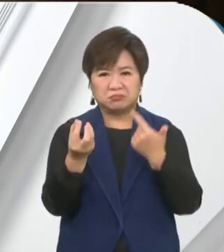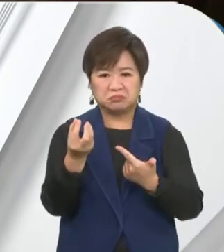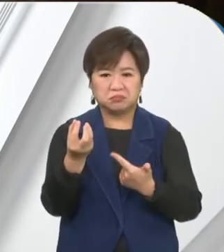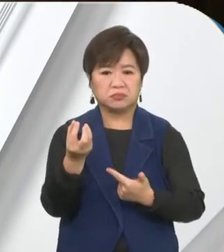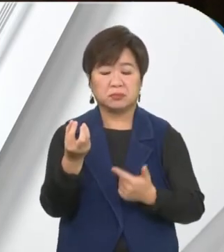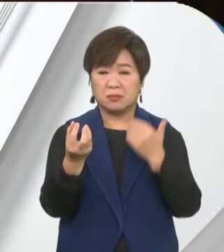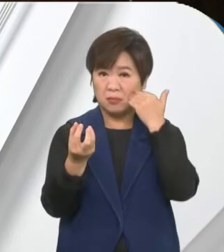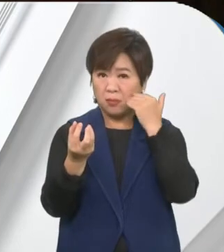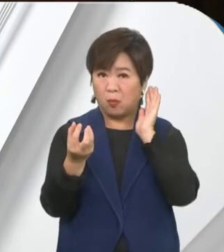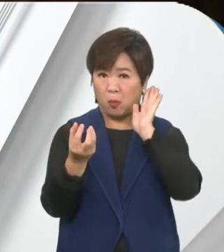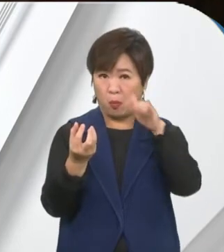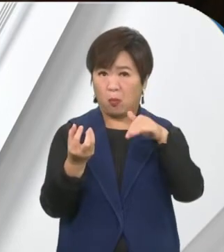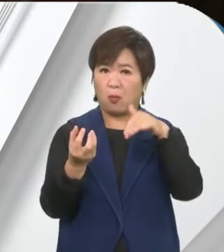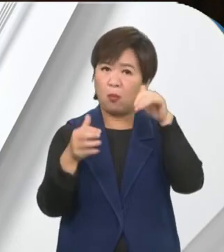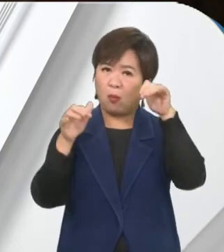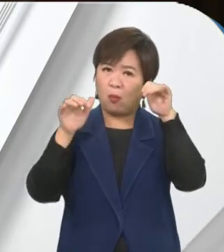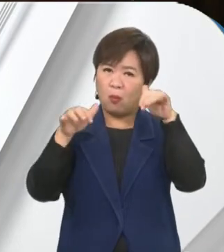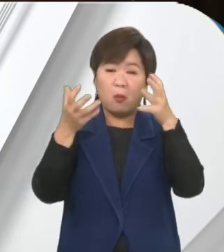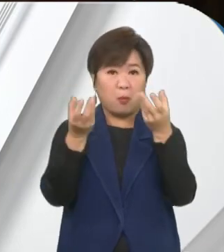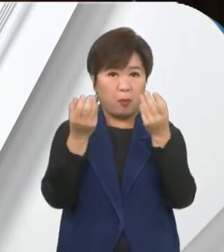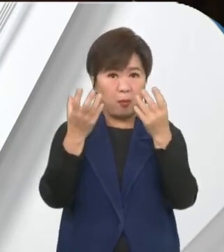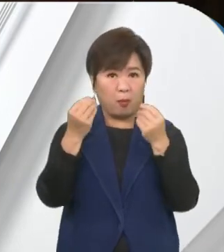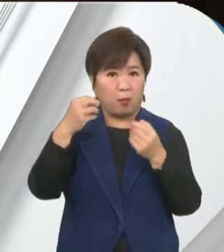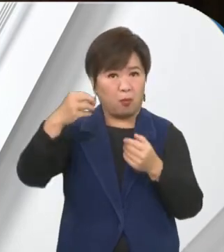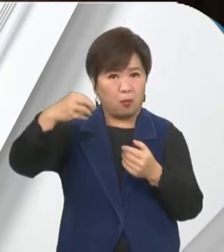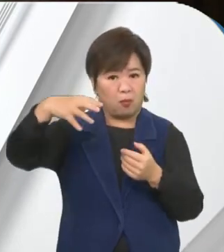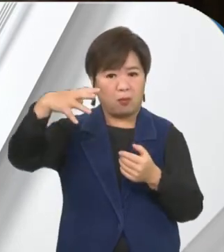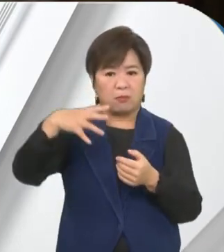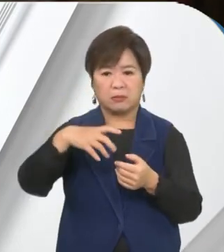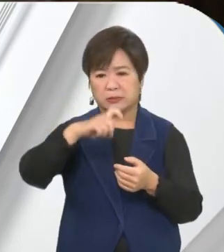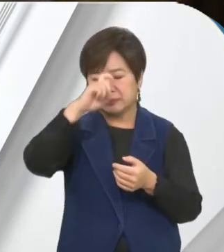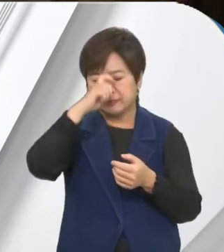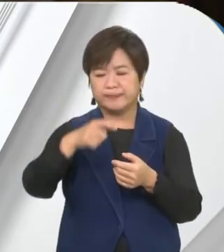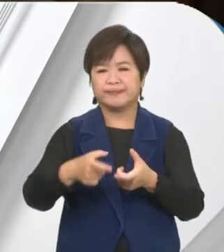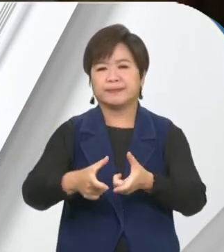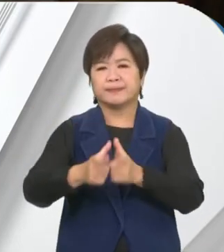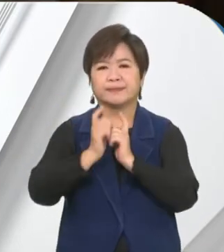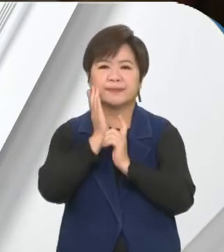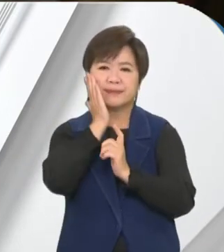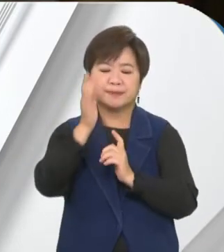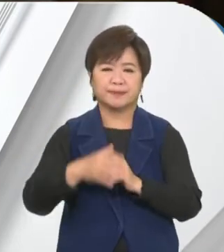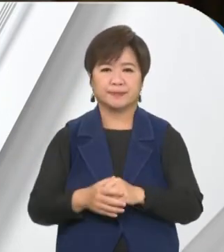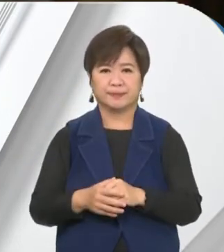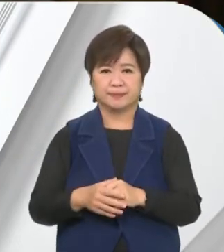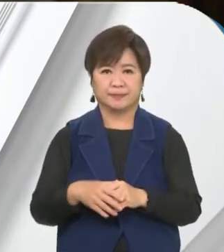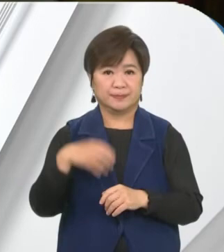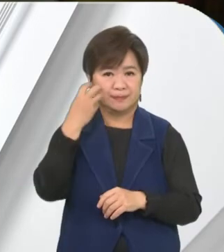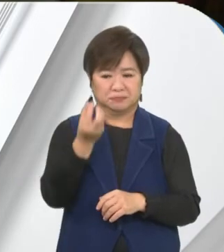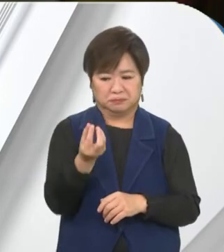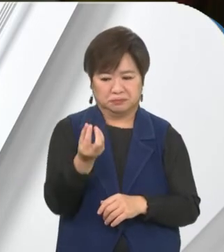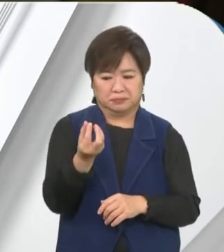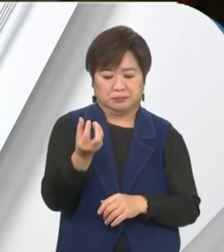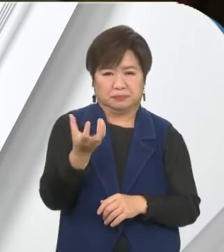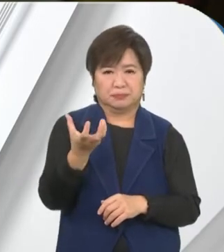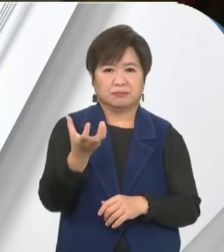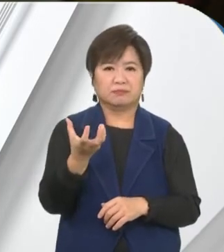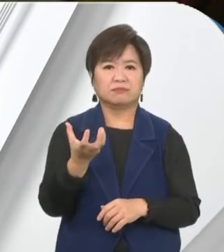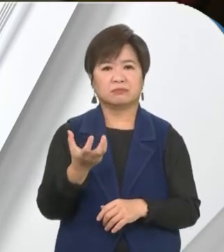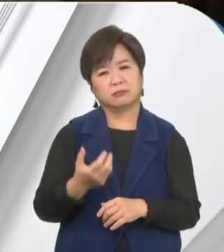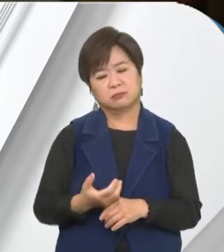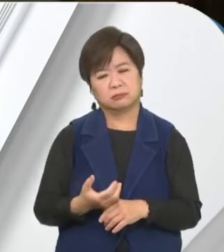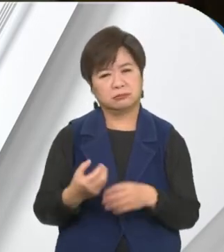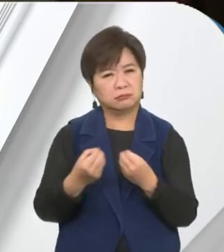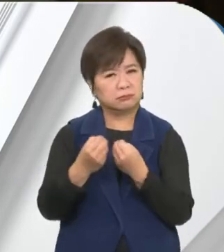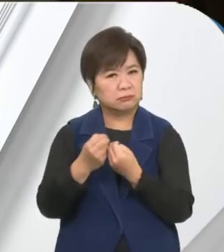近天气稳定了，希望会。回春了哈，让我们的水果呢越来越好，长得越好。但是今